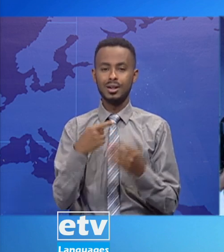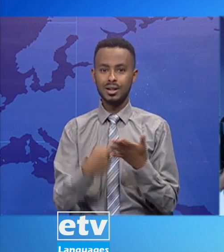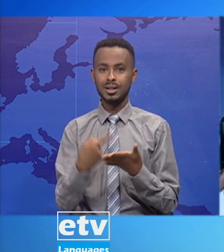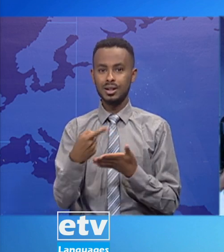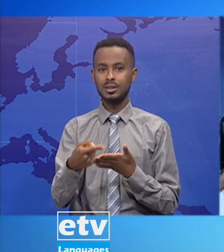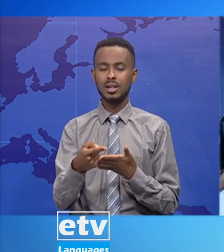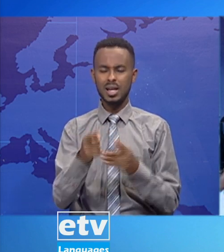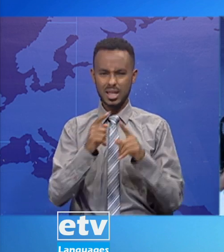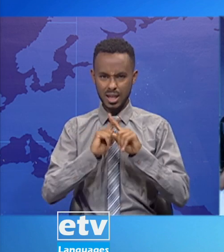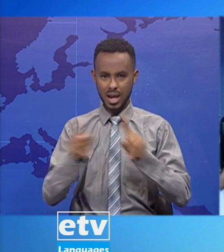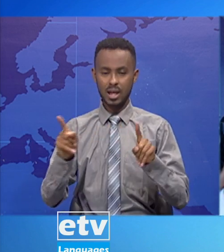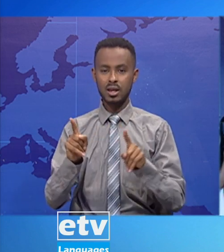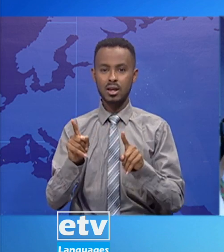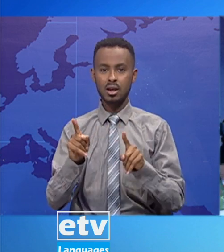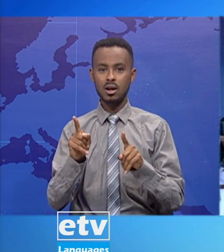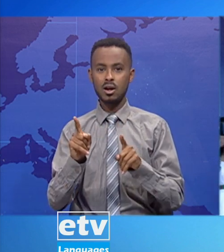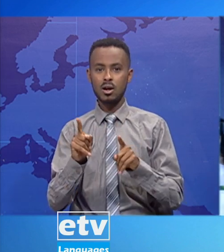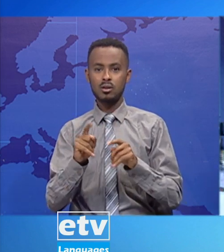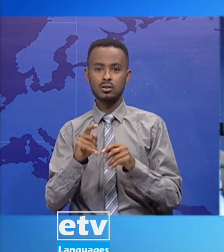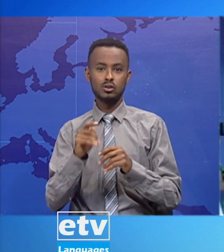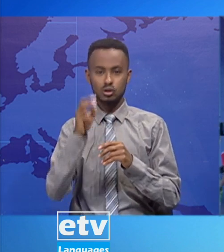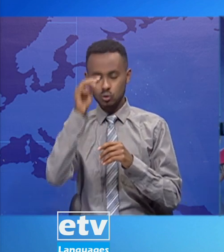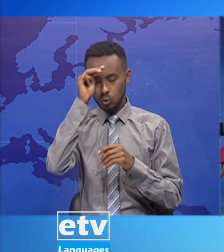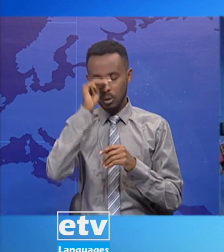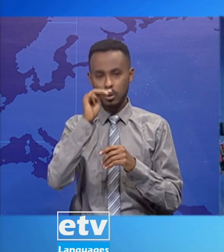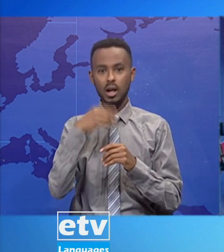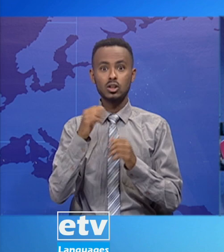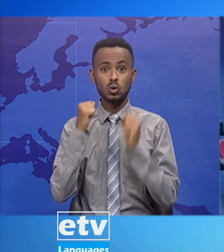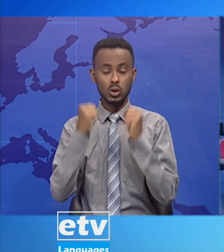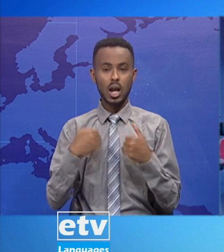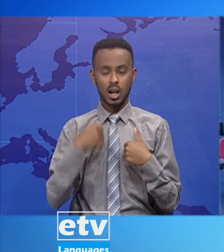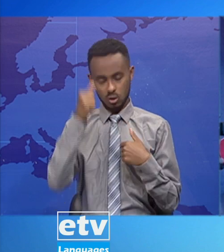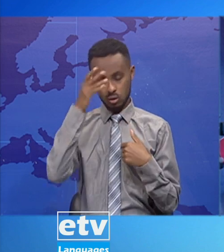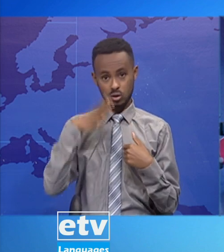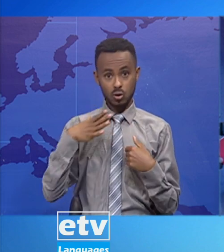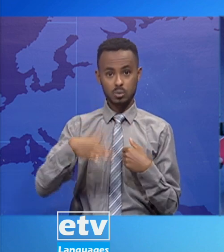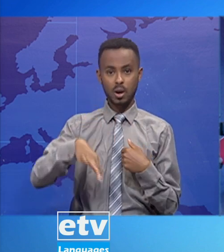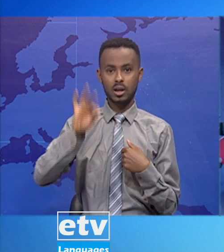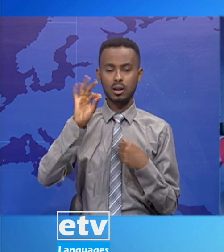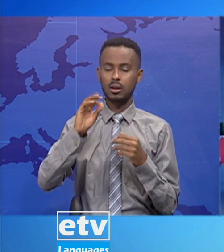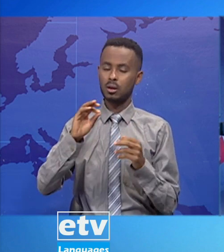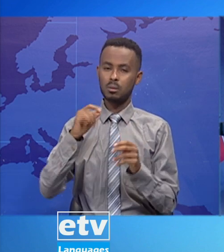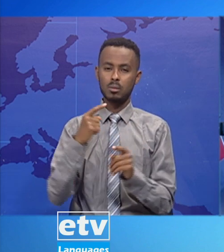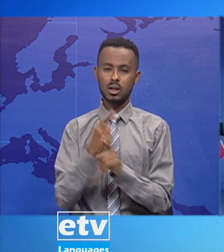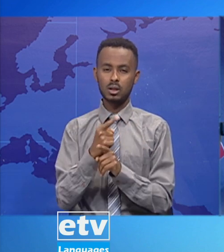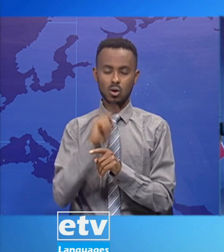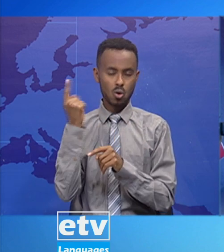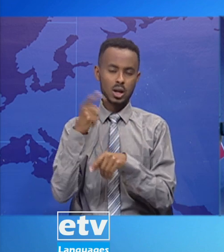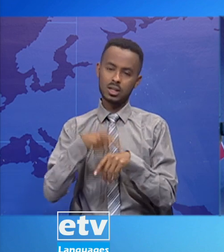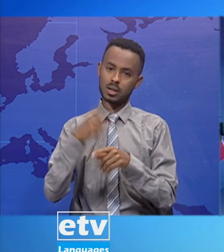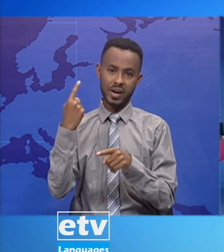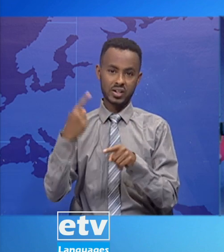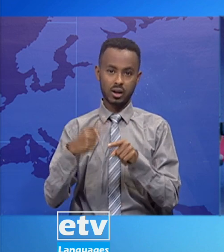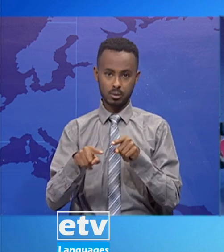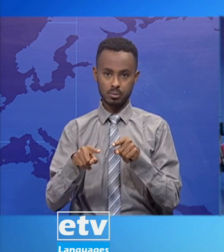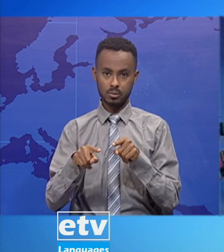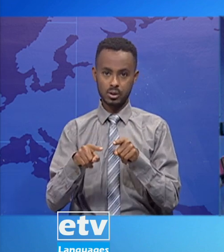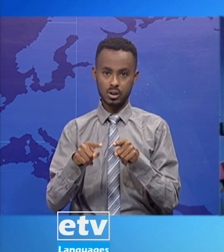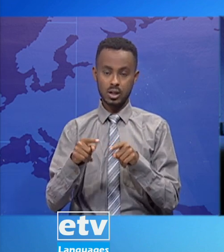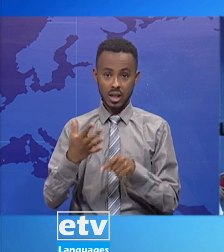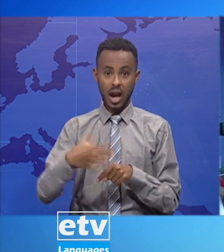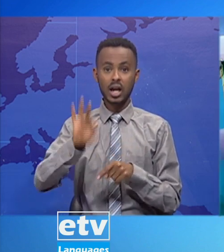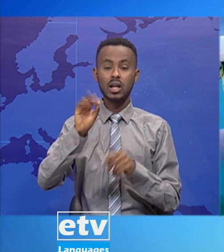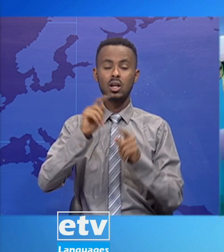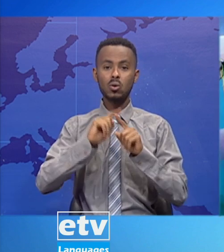እንደዚህ የተለየ ባህሪና ተሰጦ ያላቸው ሰዎችን ማግኘት በርግጥ ሁሌ አይቻለም።